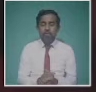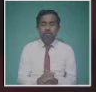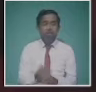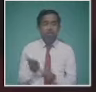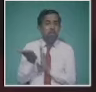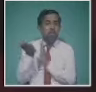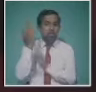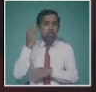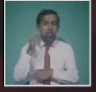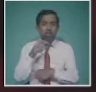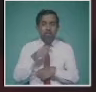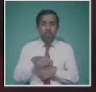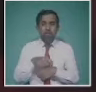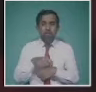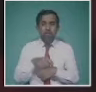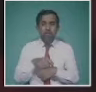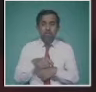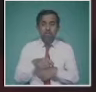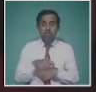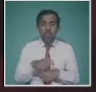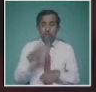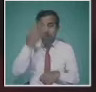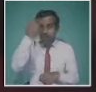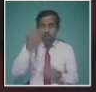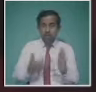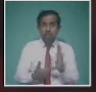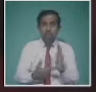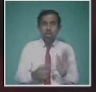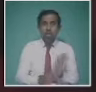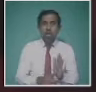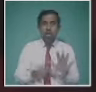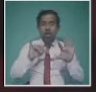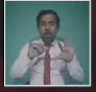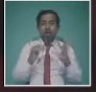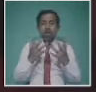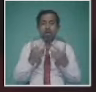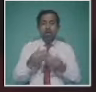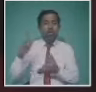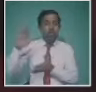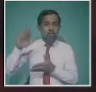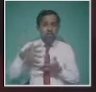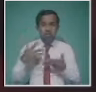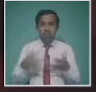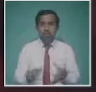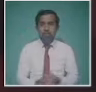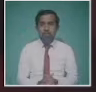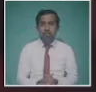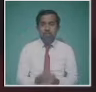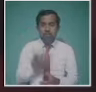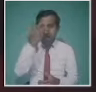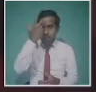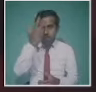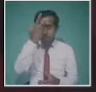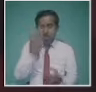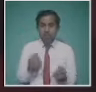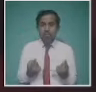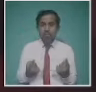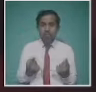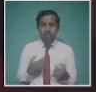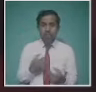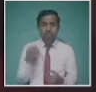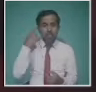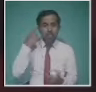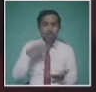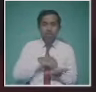පහුගිය කාලේ මේ විහාල් මෙට්‍රික් ටොන් 106කට වැඩි ප්‍රමාණයක් ගෙනල්ලා තියෙනවා. සහල් අවශ්‍යතාවය අපි දන්නා